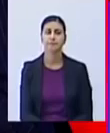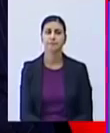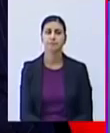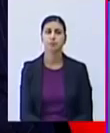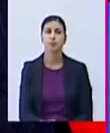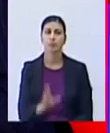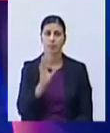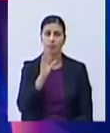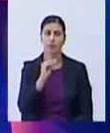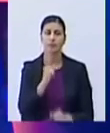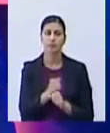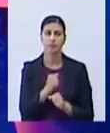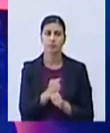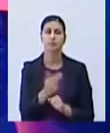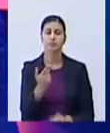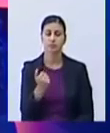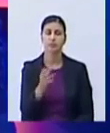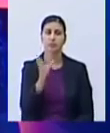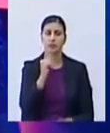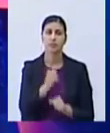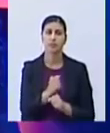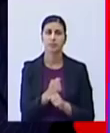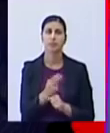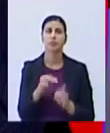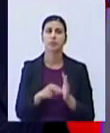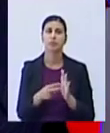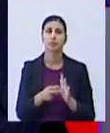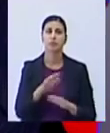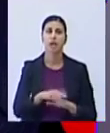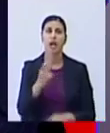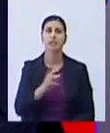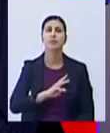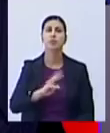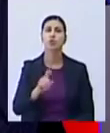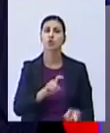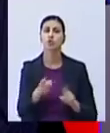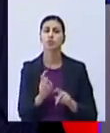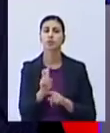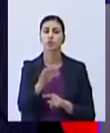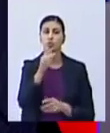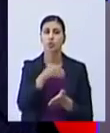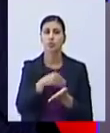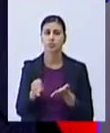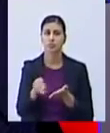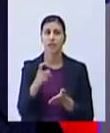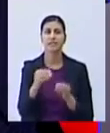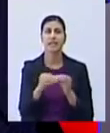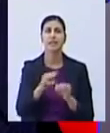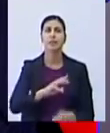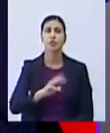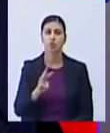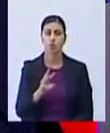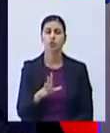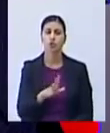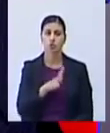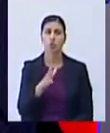ეს დაალოგოს, როგორ არ აგობს იმისი რესურსი თუ გვაქვს, რომ 100 მილიონის ჯიპი ვიყიდოთ ხელისუფლებაში მოსვლისთანავე, უბრალოდ 100 მილიონის.